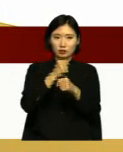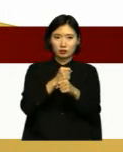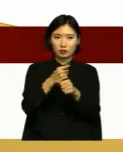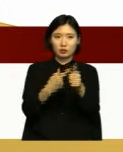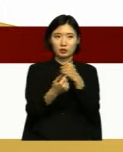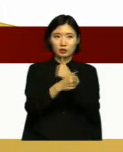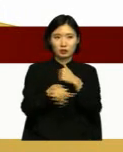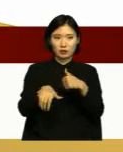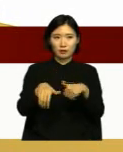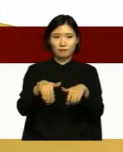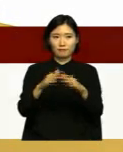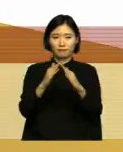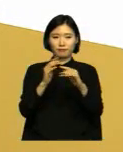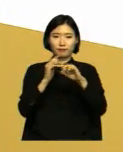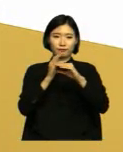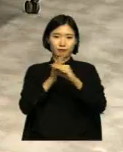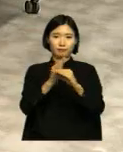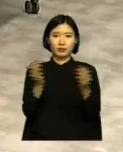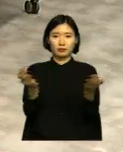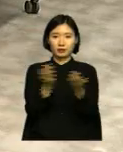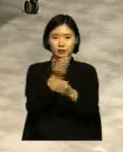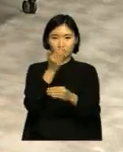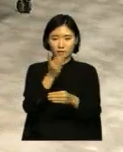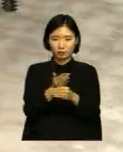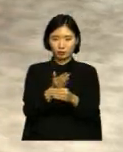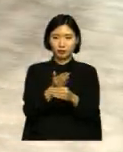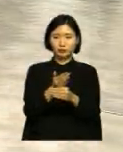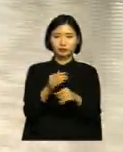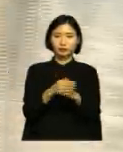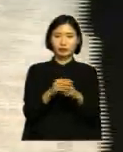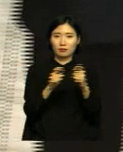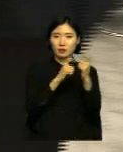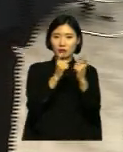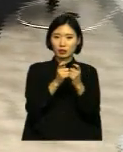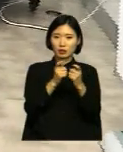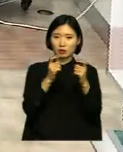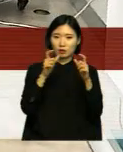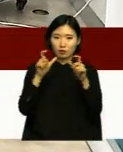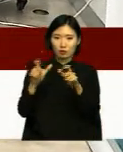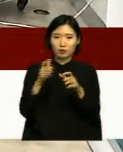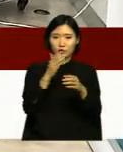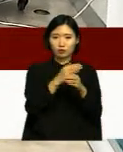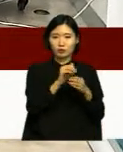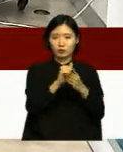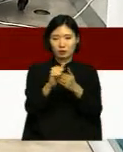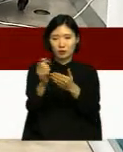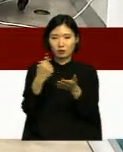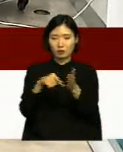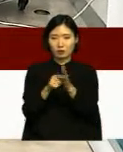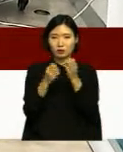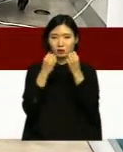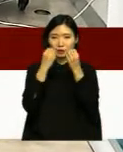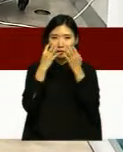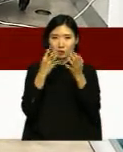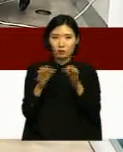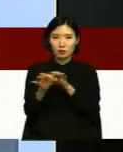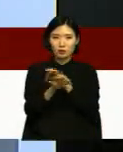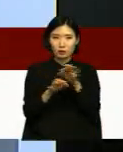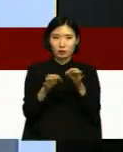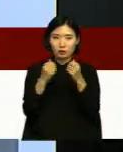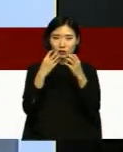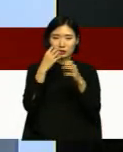중점을 두고 있습니다. 창업 생태계를 민간 주도형으로 전환하기 위해 새로운 경기 창업을